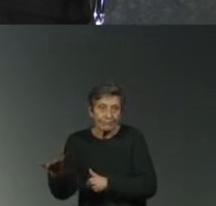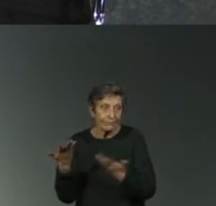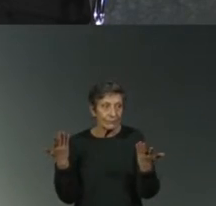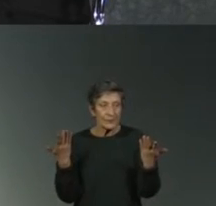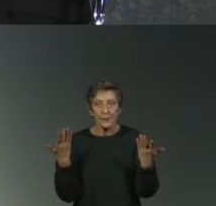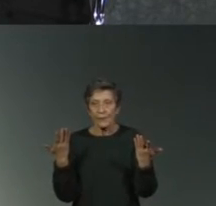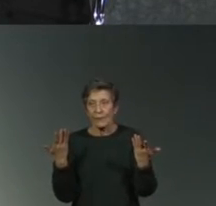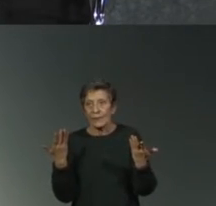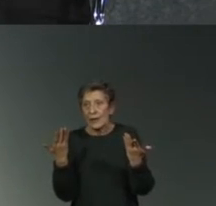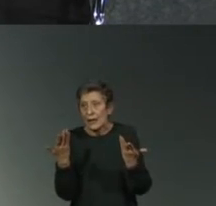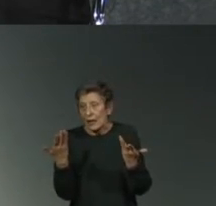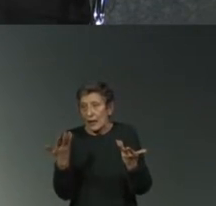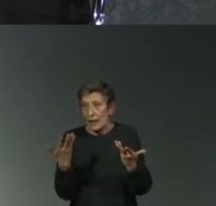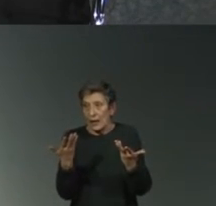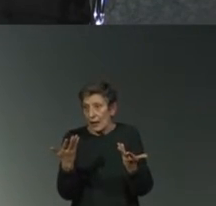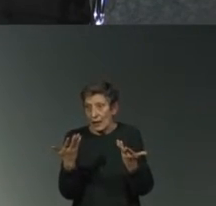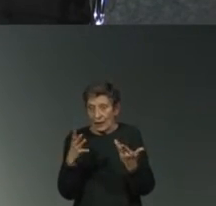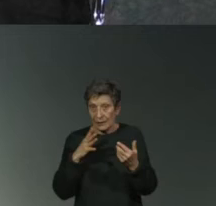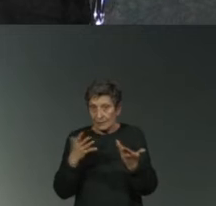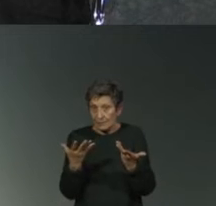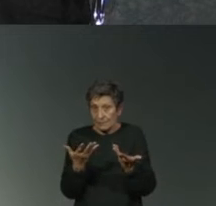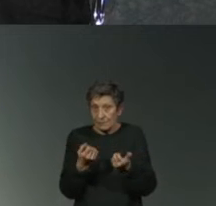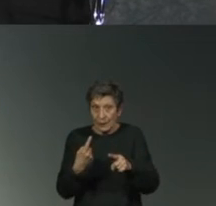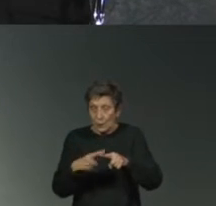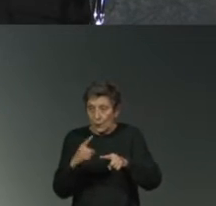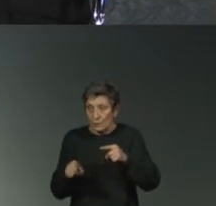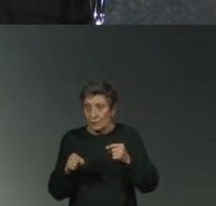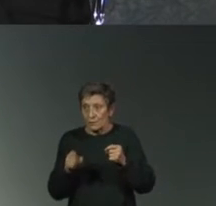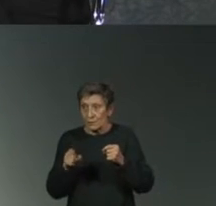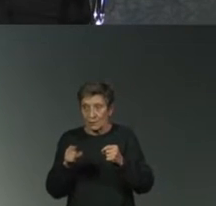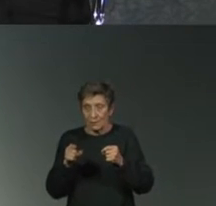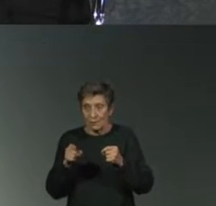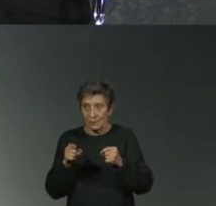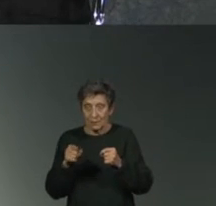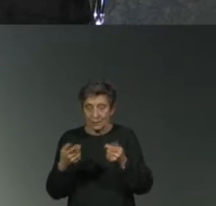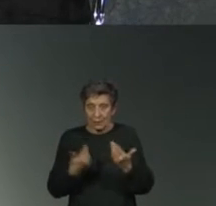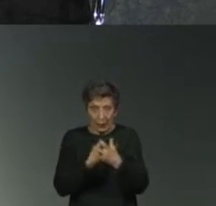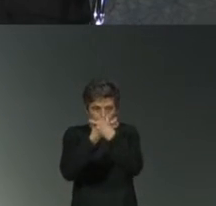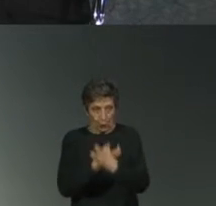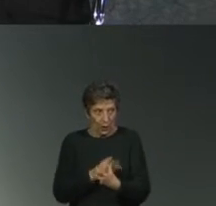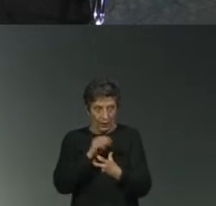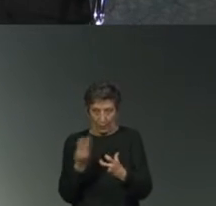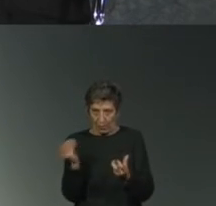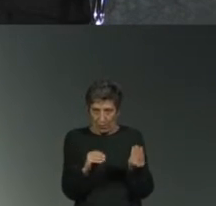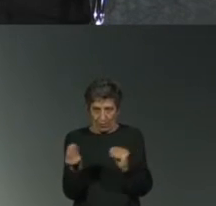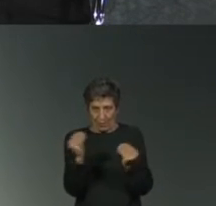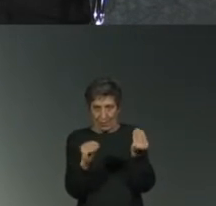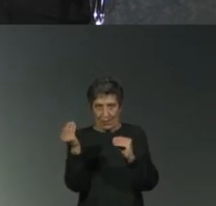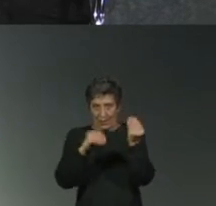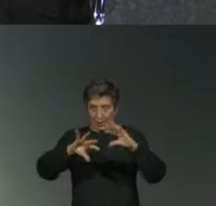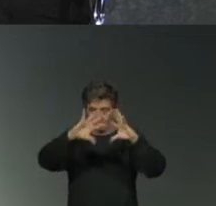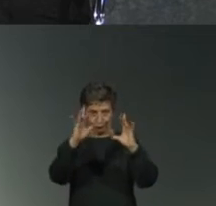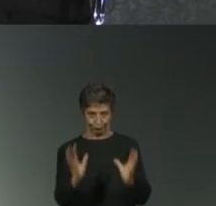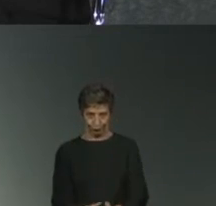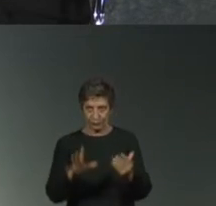choses qui s'étaient agglomérées en quelque sorte à cette colonne vertébrale. Mais pendant des mois